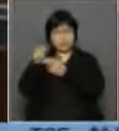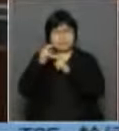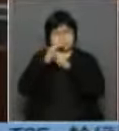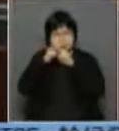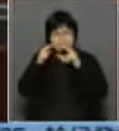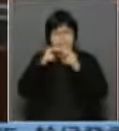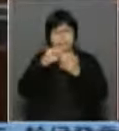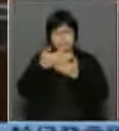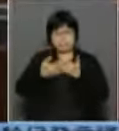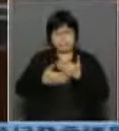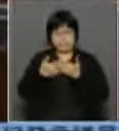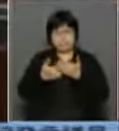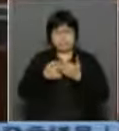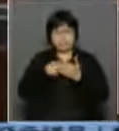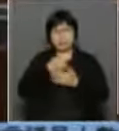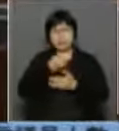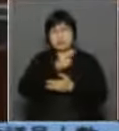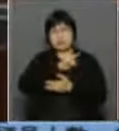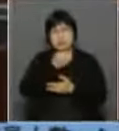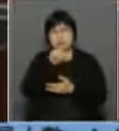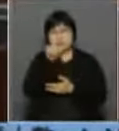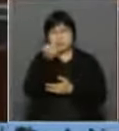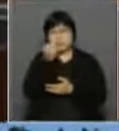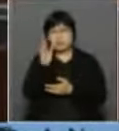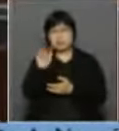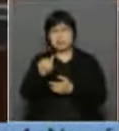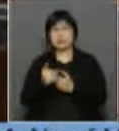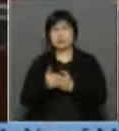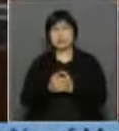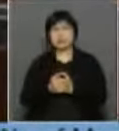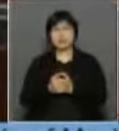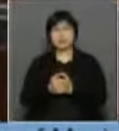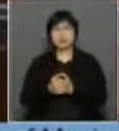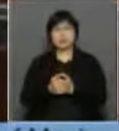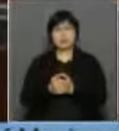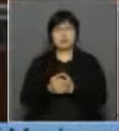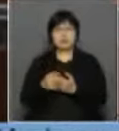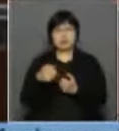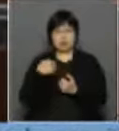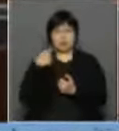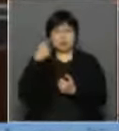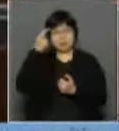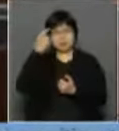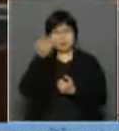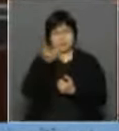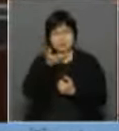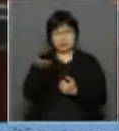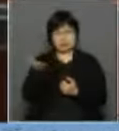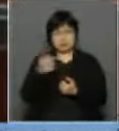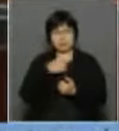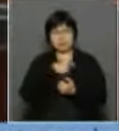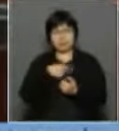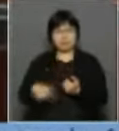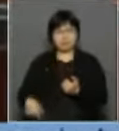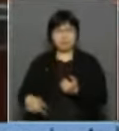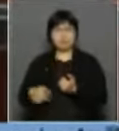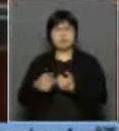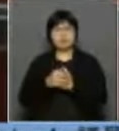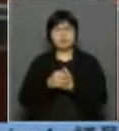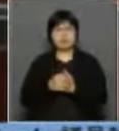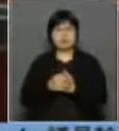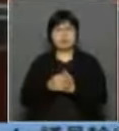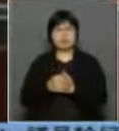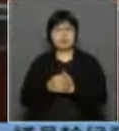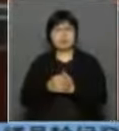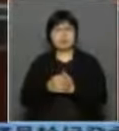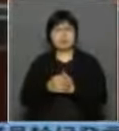夠充分發表他們的意見。我想在座各位議員，姑勿